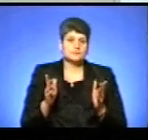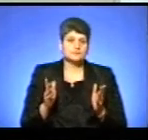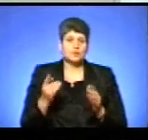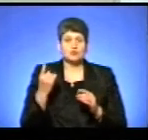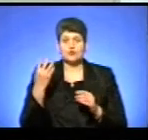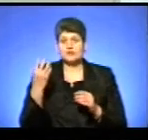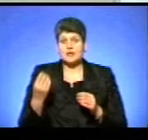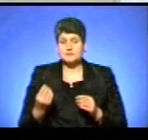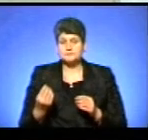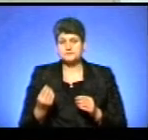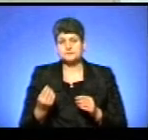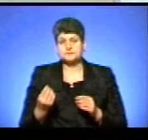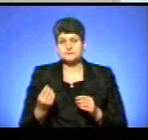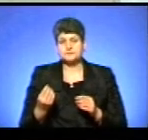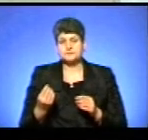одного дня